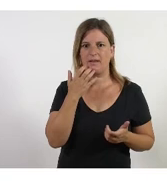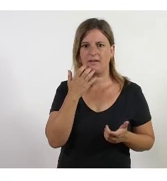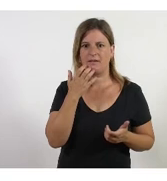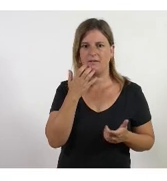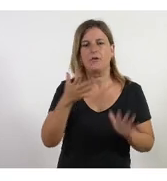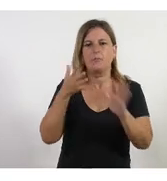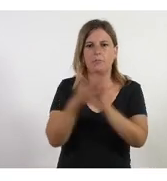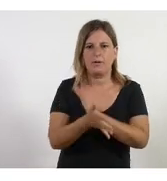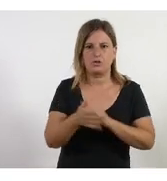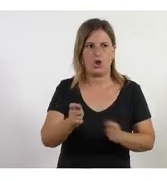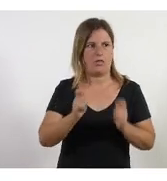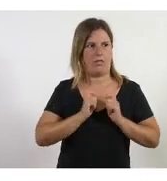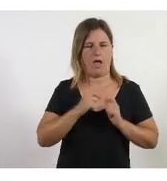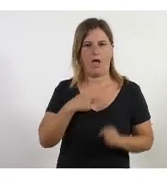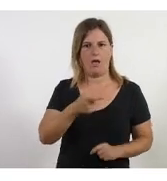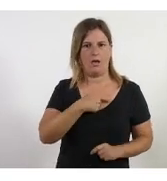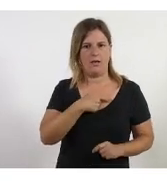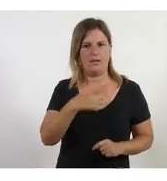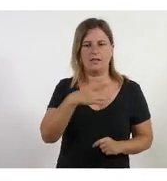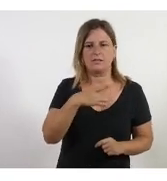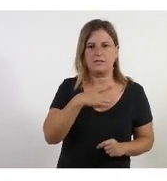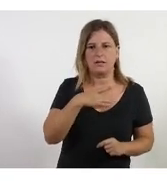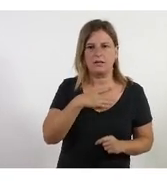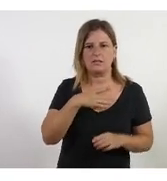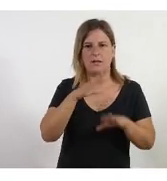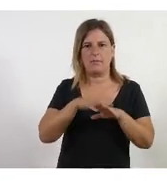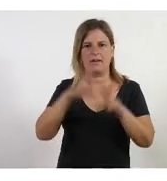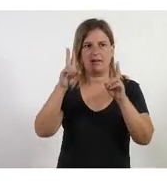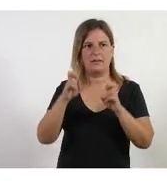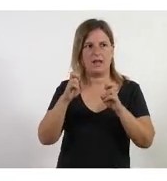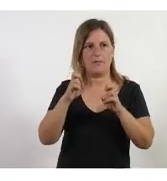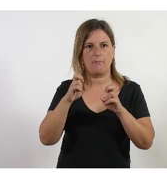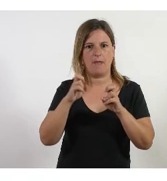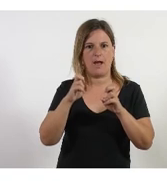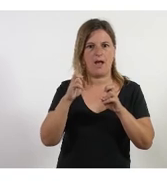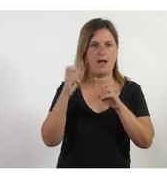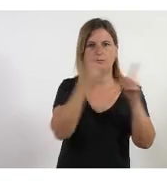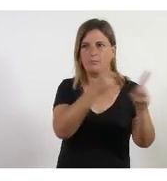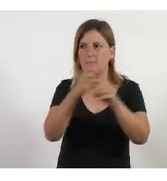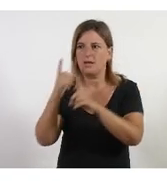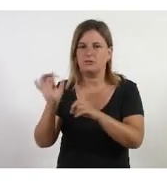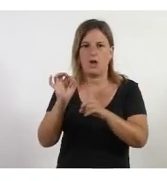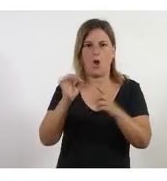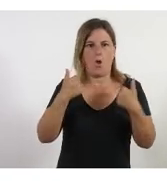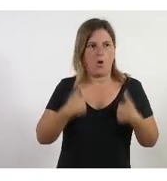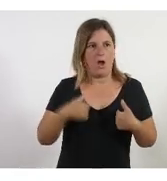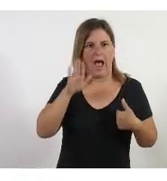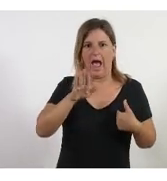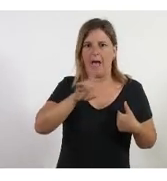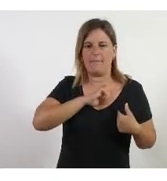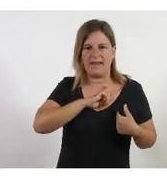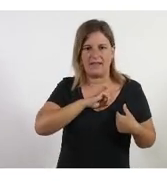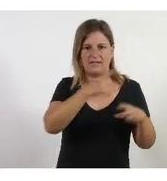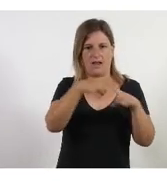va fer una incertesa en temes de mobilitat, en temes de sentits amenaçats, etc, etc. La